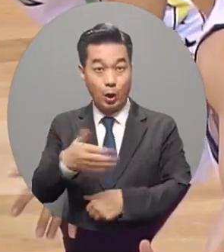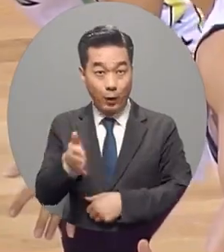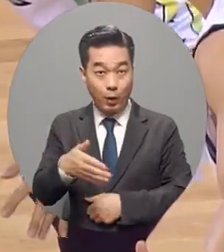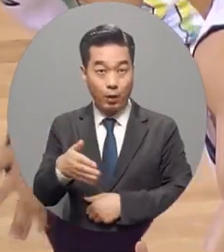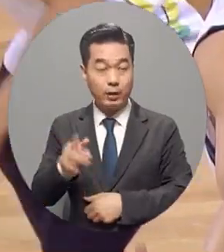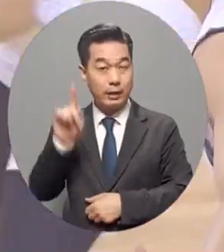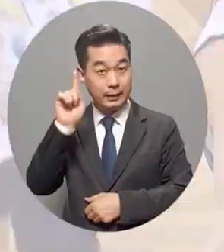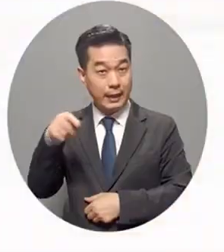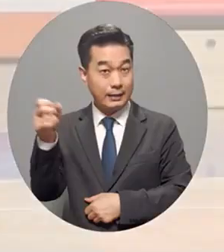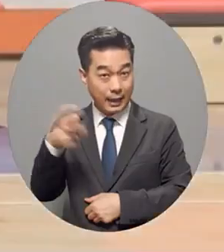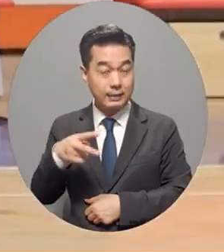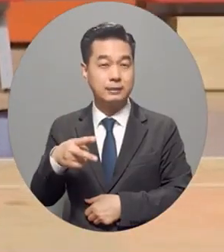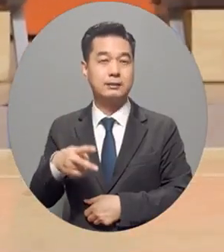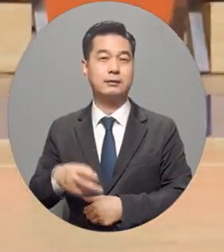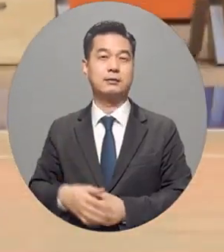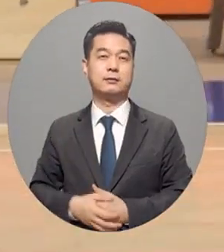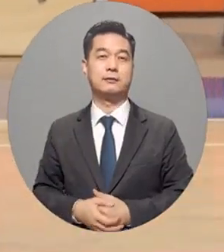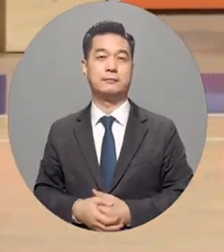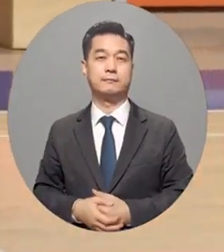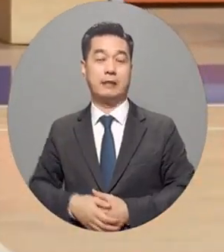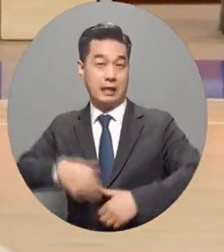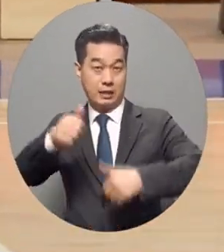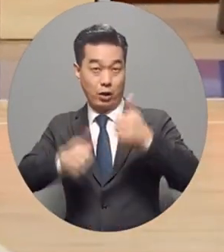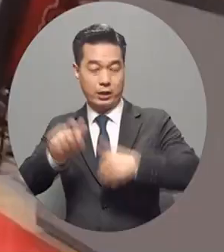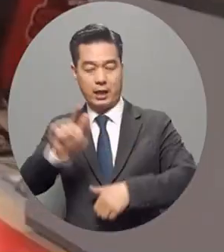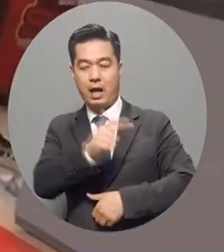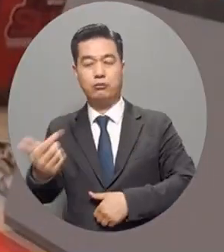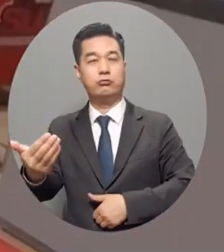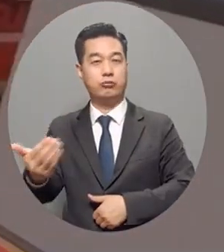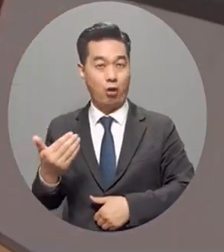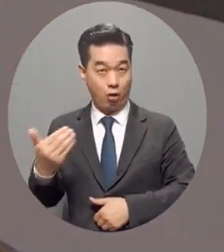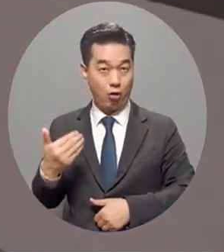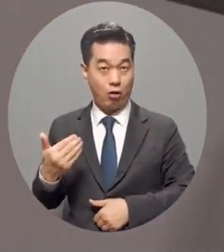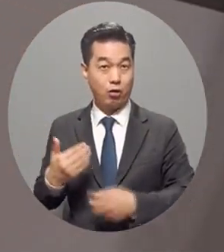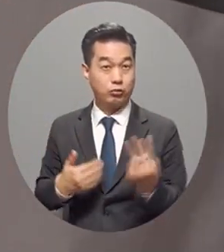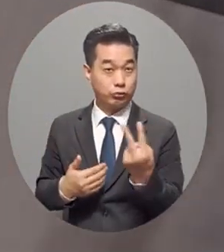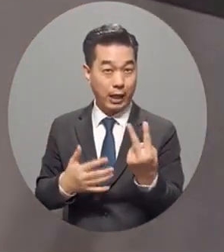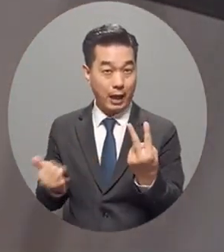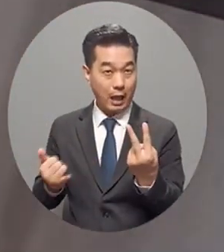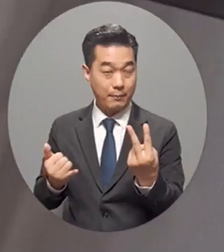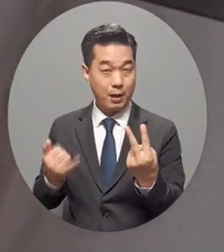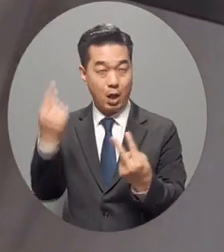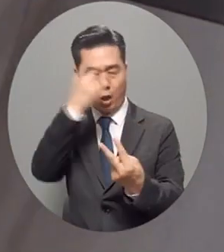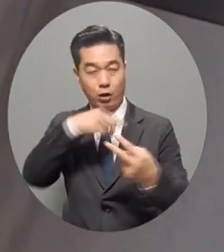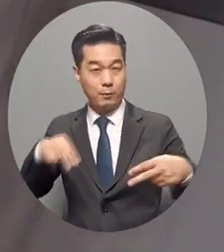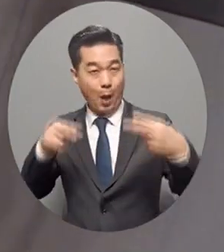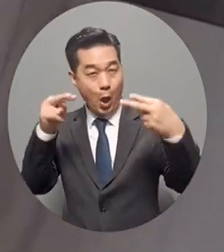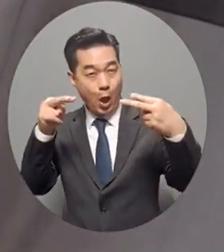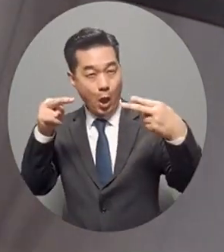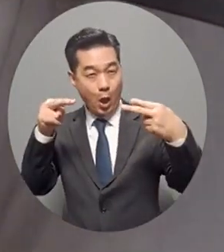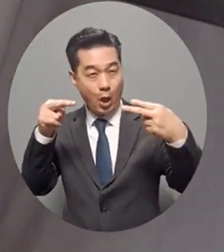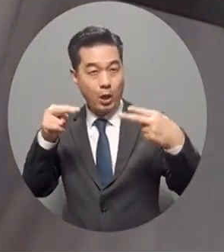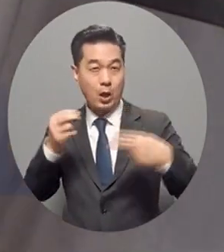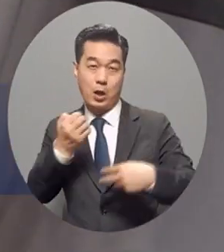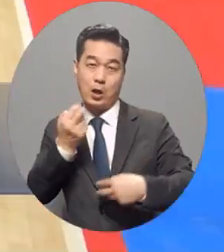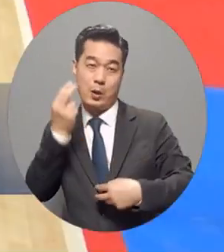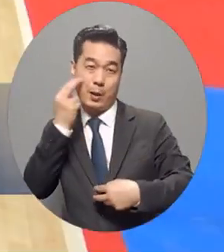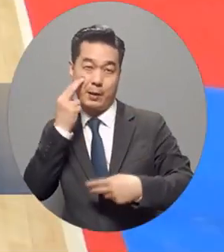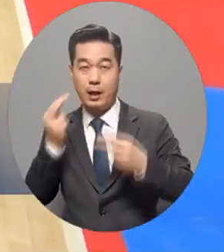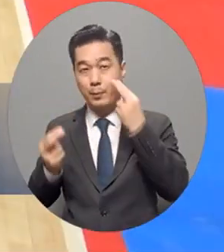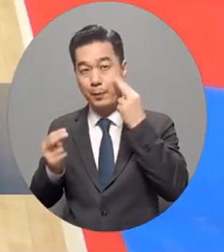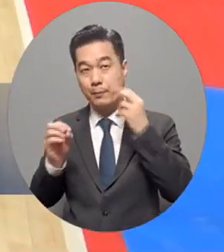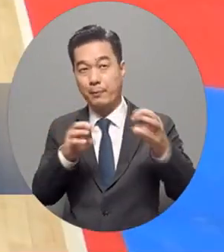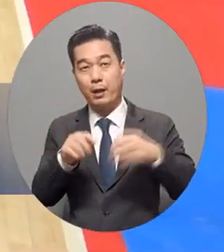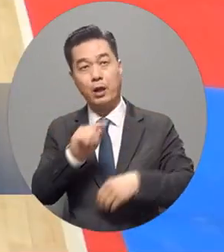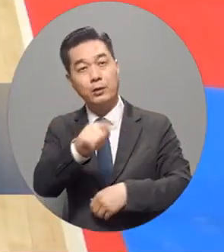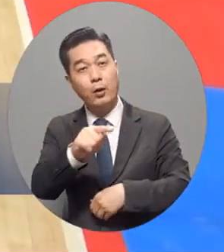다시 펼쳐집니다. 경기를 하루 앞두고 만난 둘은 얼굴을 보자마자 신경전을 펼쳤습니다. 너네랑 하는데 운동을